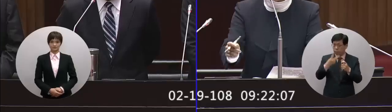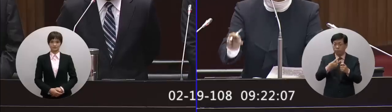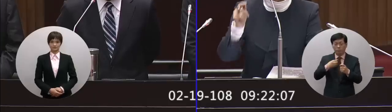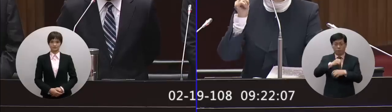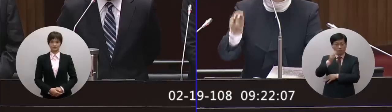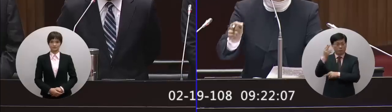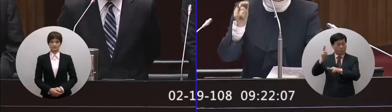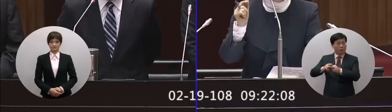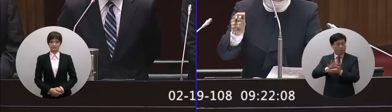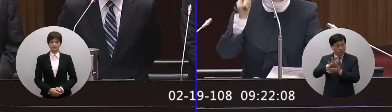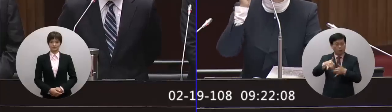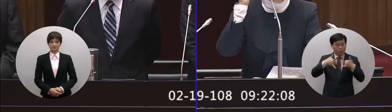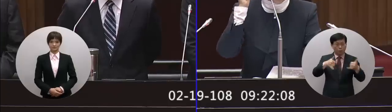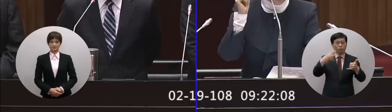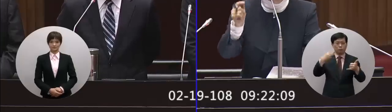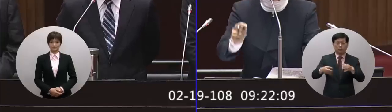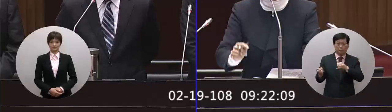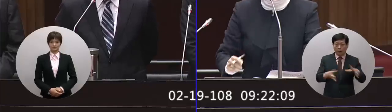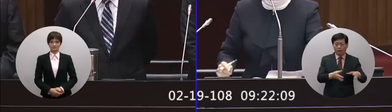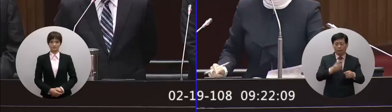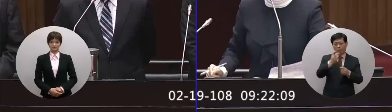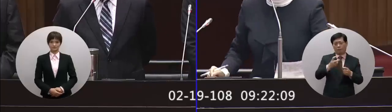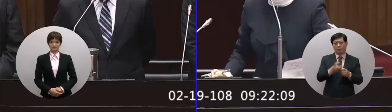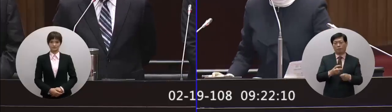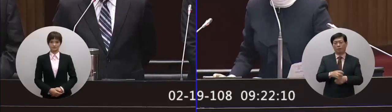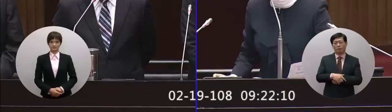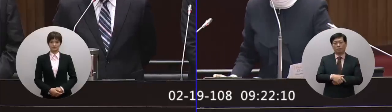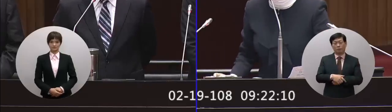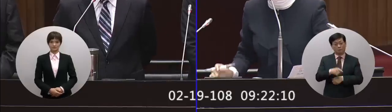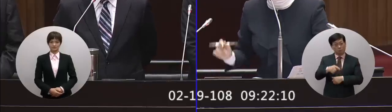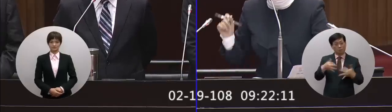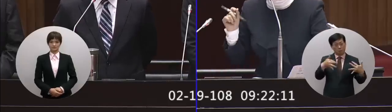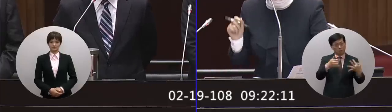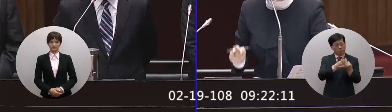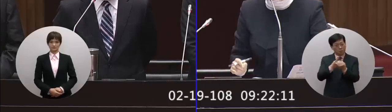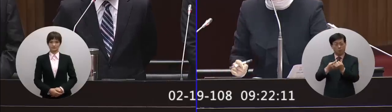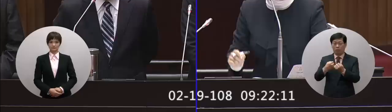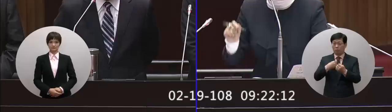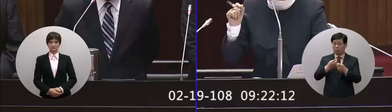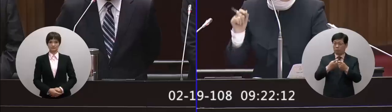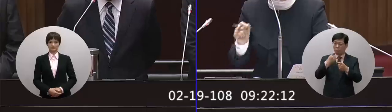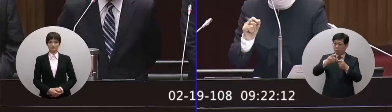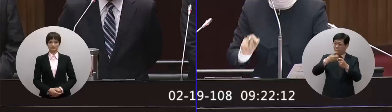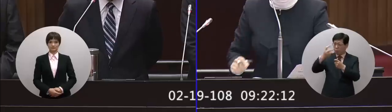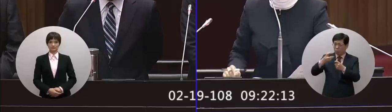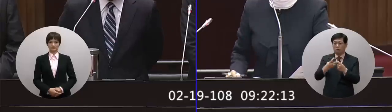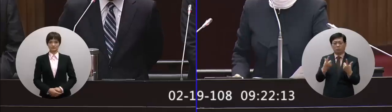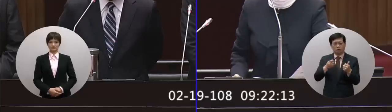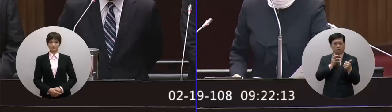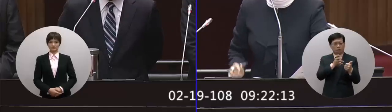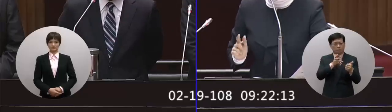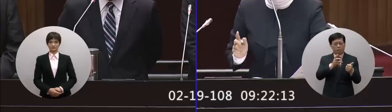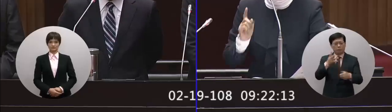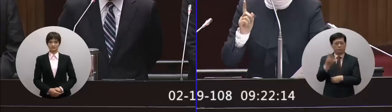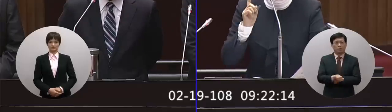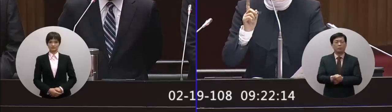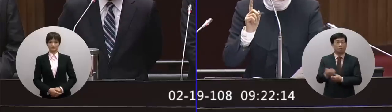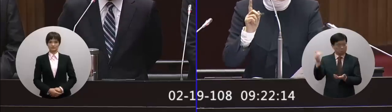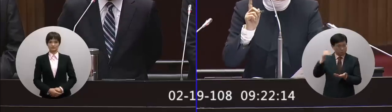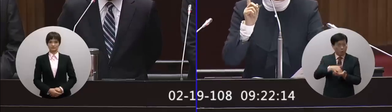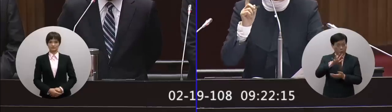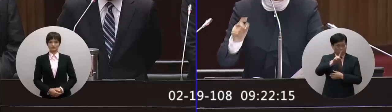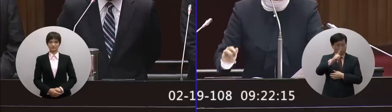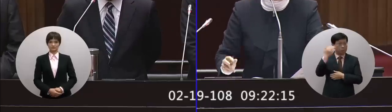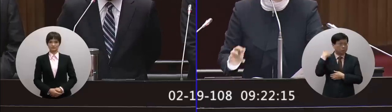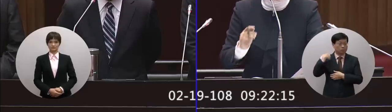我们的道路又被放弃了20年。这些问题本席10多年来也不断的咨询，终于有一